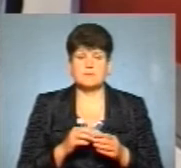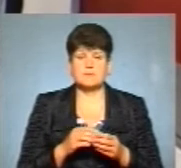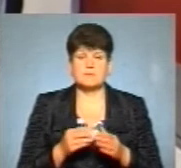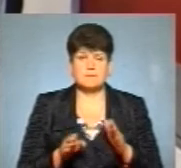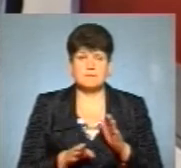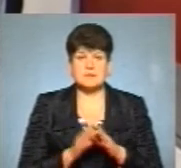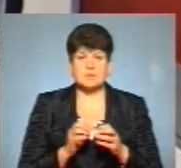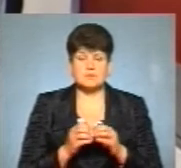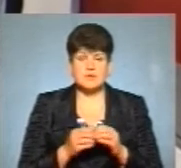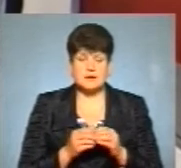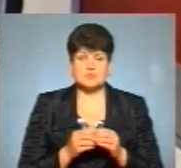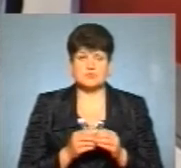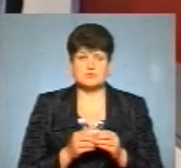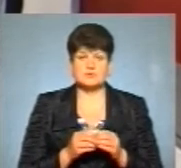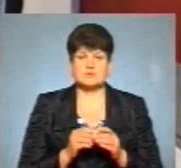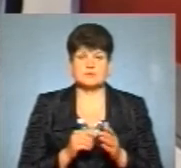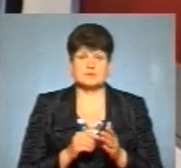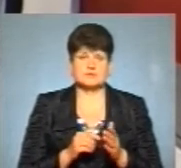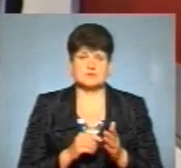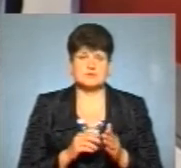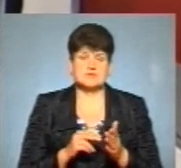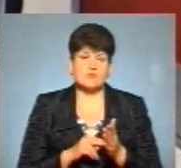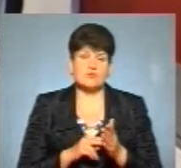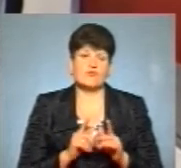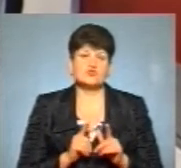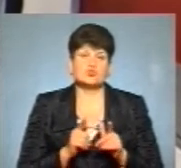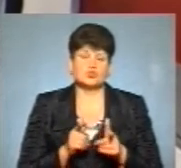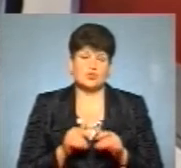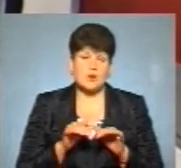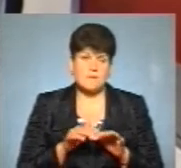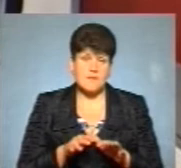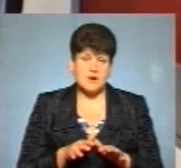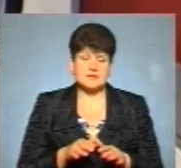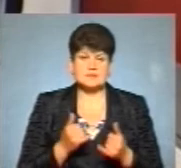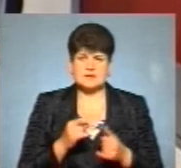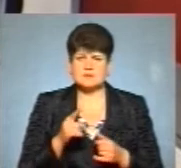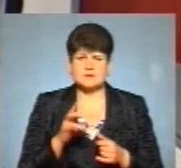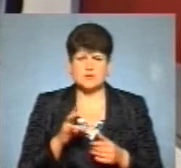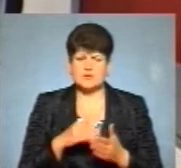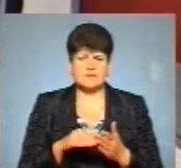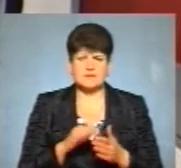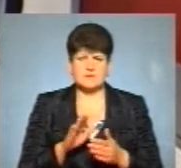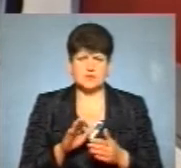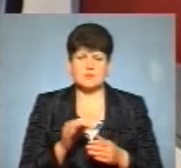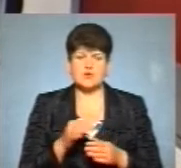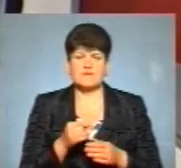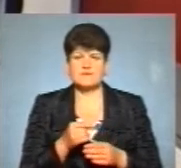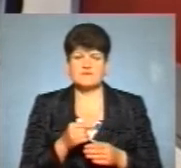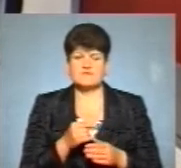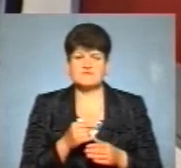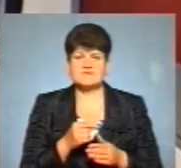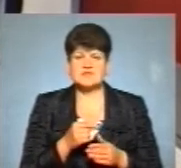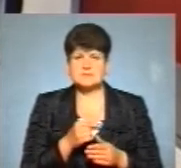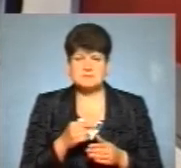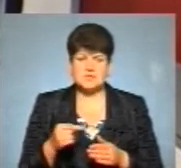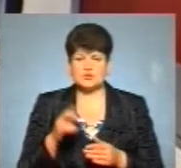ставимо взагалі і вступну кампанію. Хоча тут мова йде не стільки про ЗНО відміну, а скільки про відміну державної підсумкової